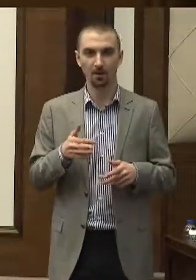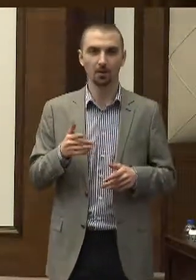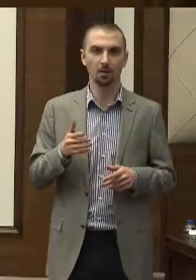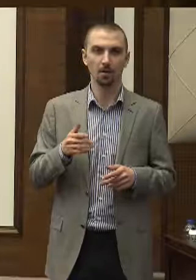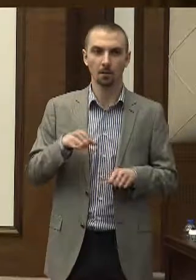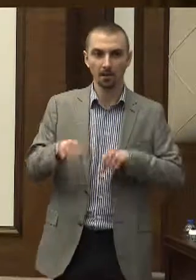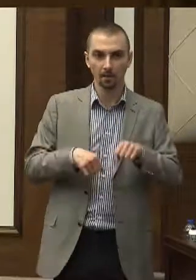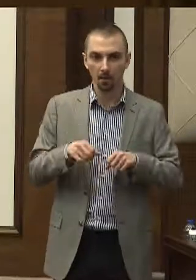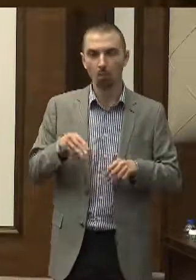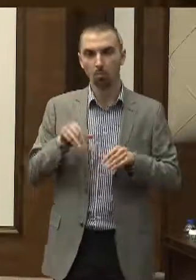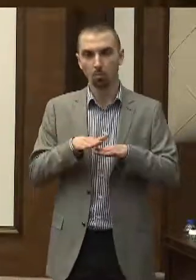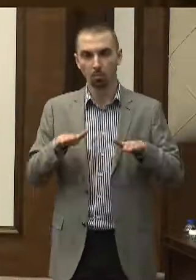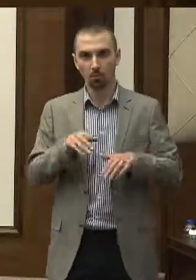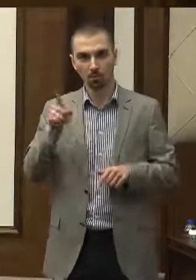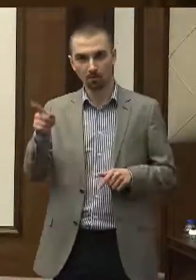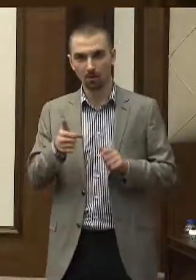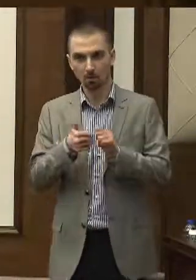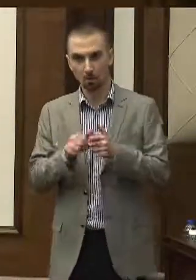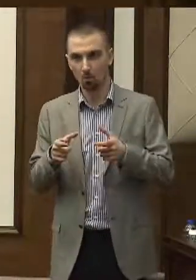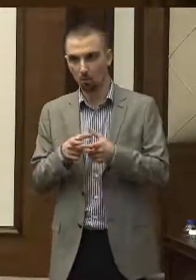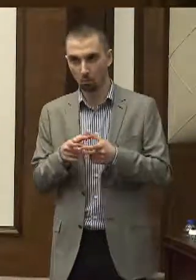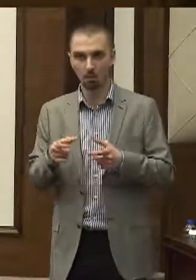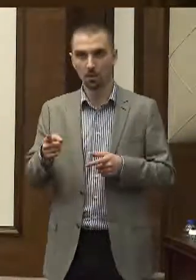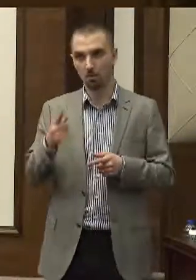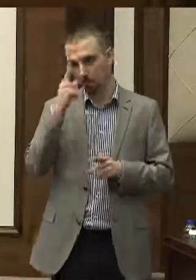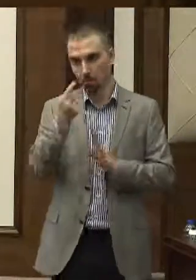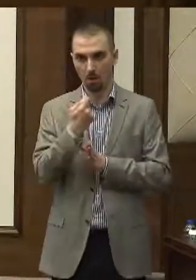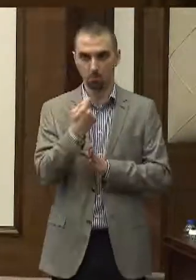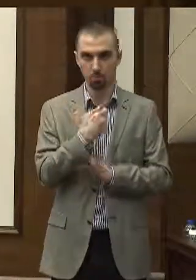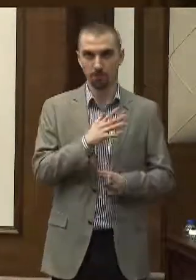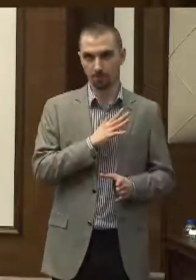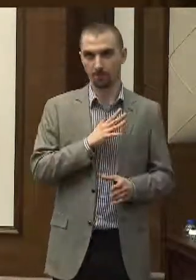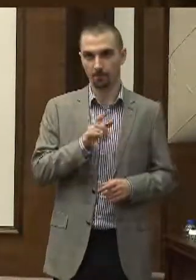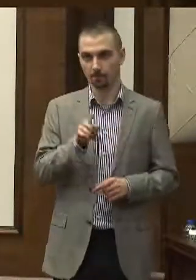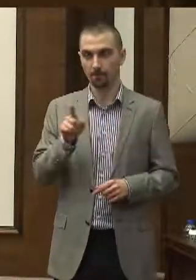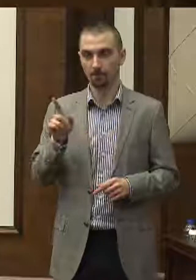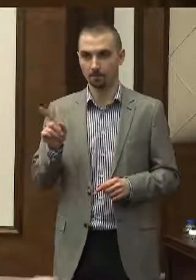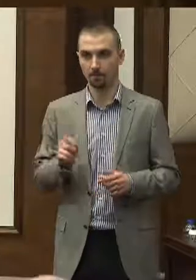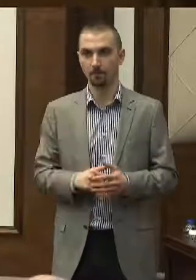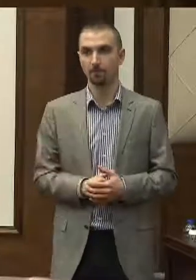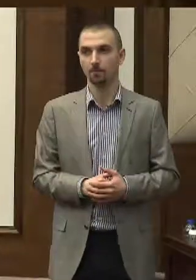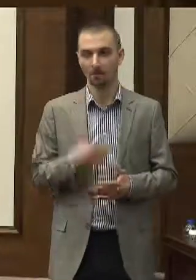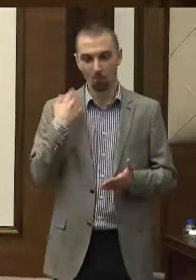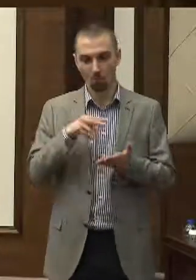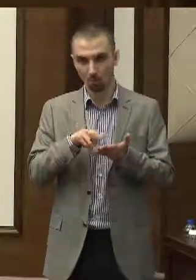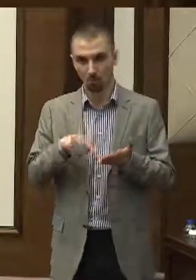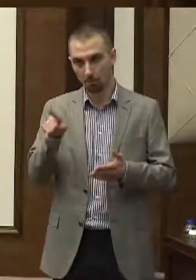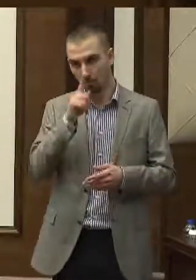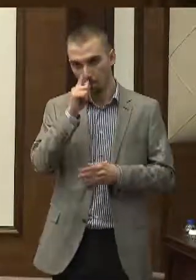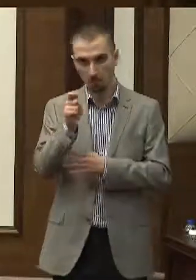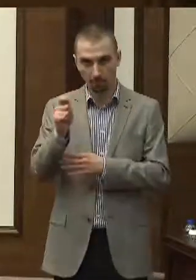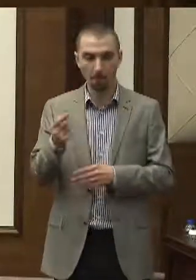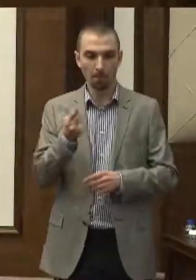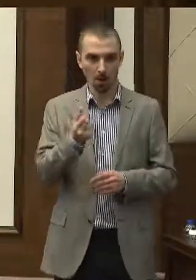de Kumburga Spor Kulübü, başka müracaat eden olmadı. O ismini okuduklarım paralarını aldılar